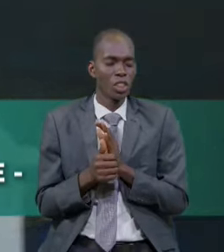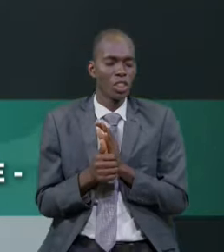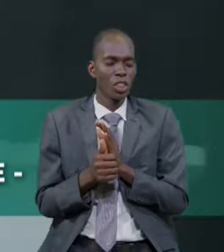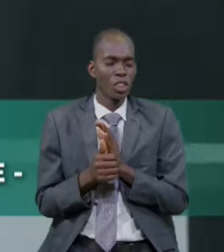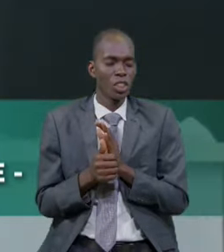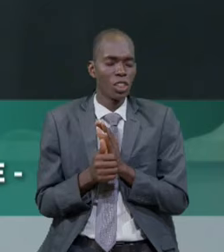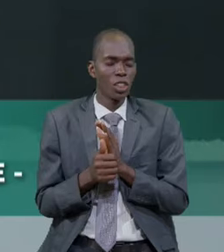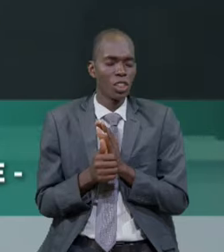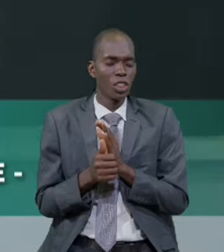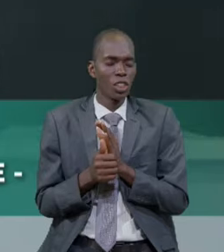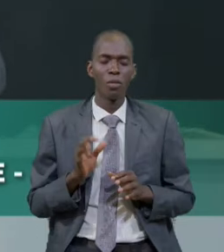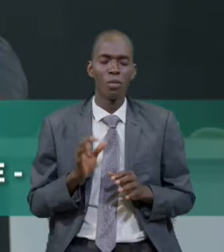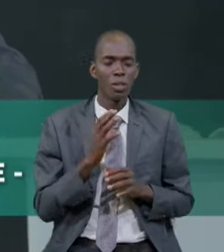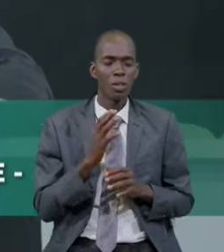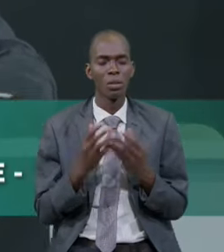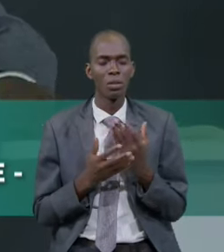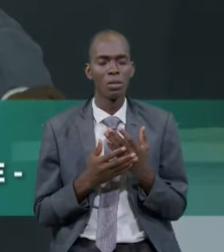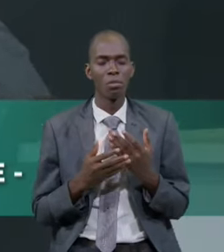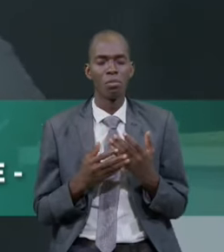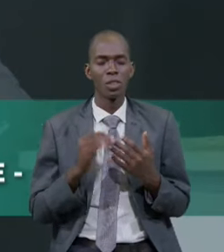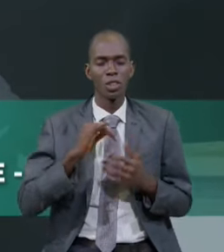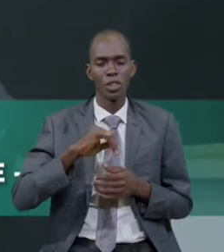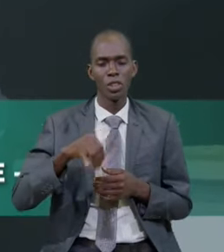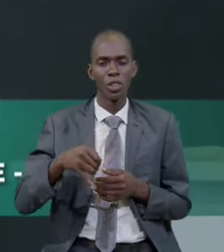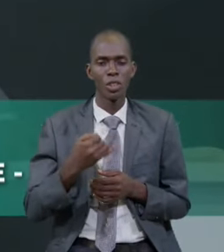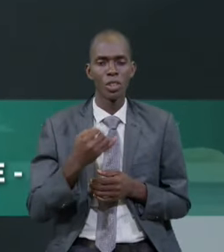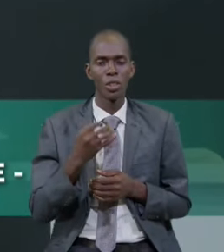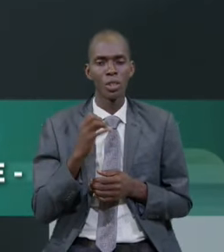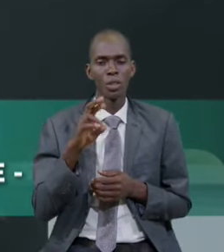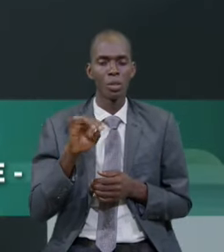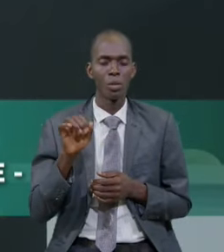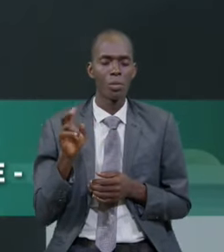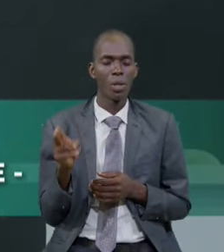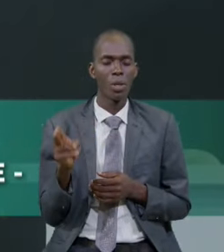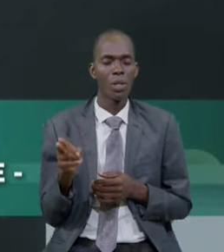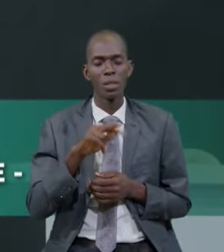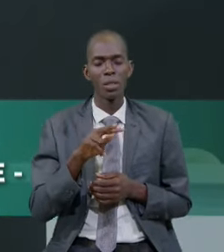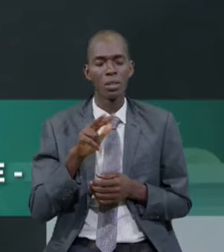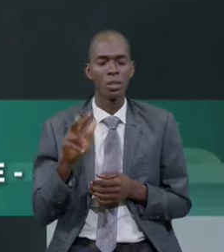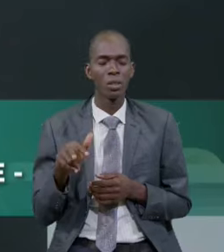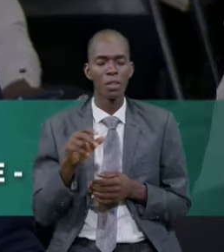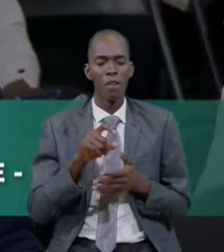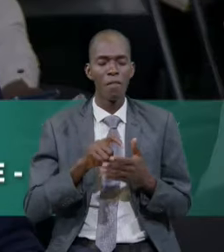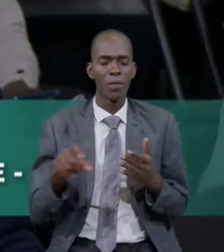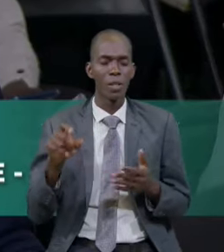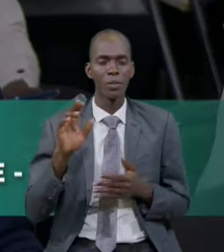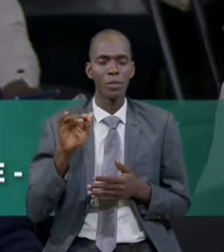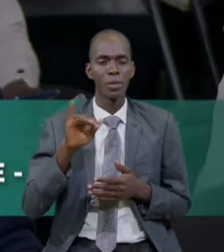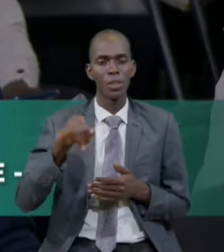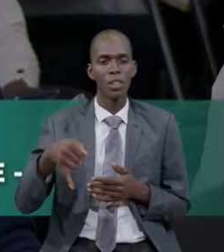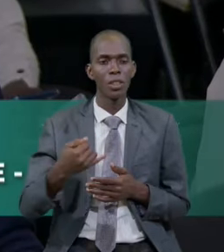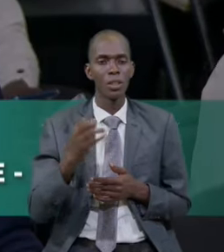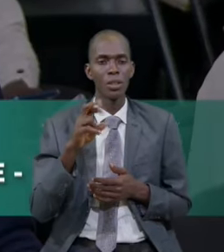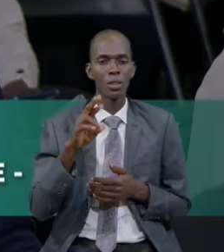Et David les dirigea avec un cœur intègre et les conduisit avec des mains intelligentes. Jérémie, chapitre